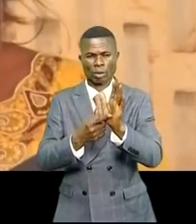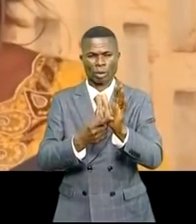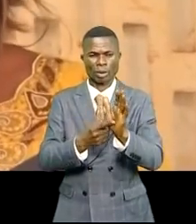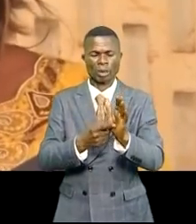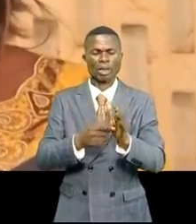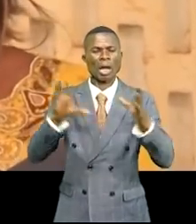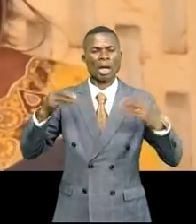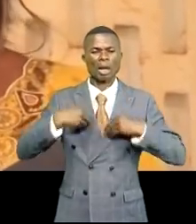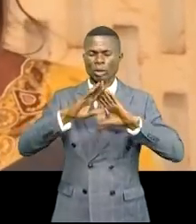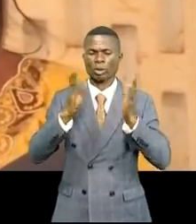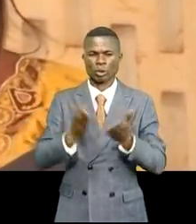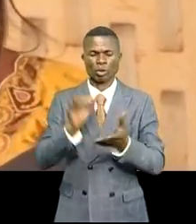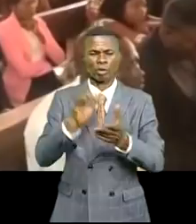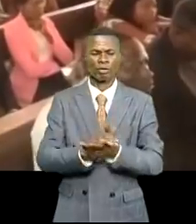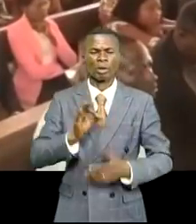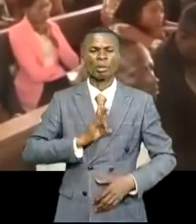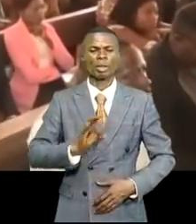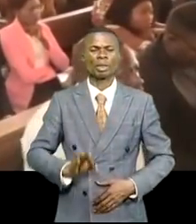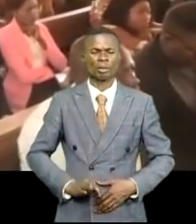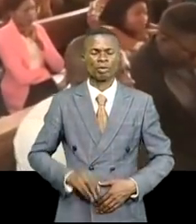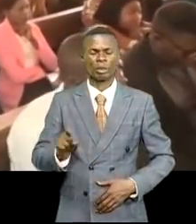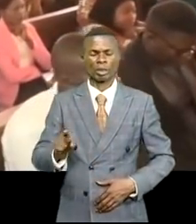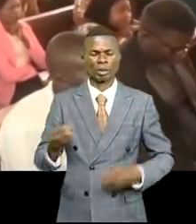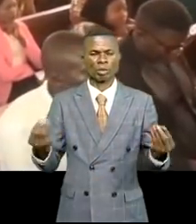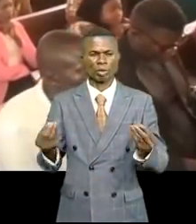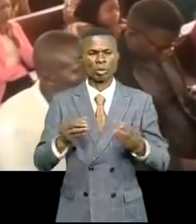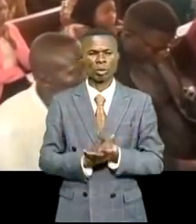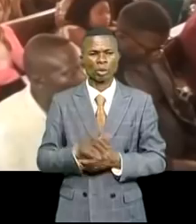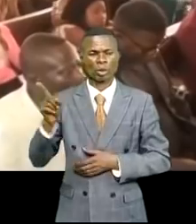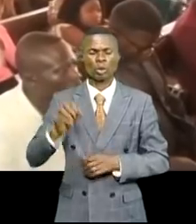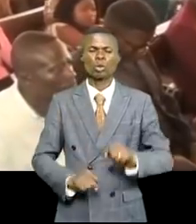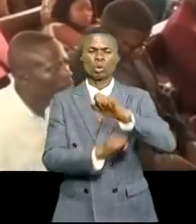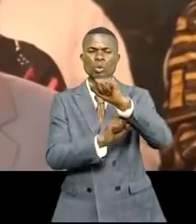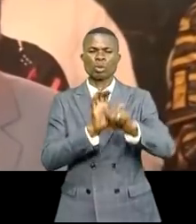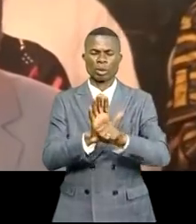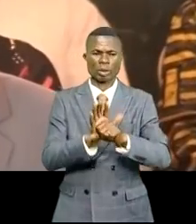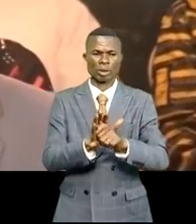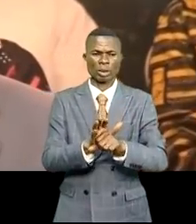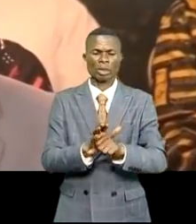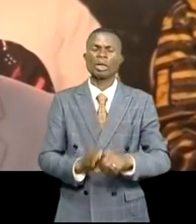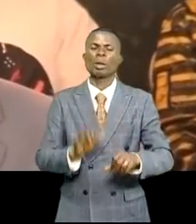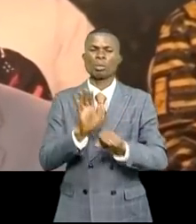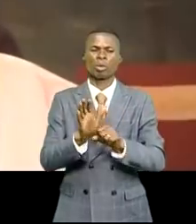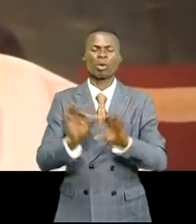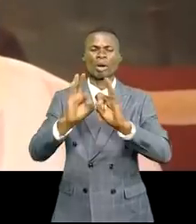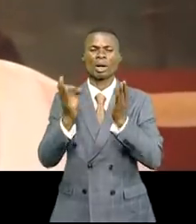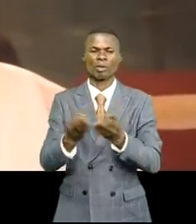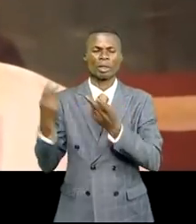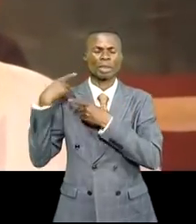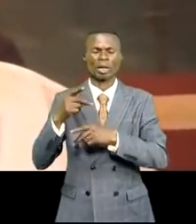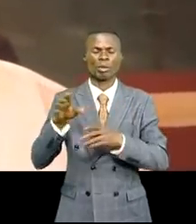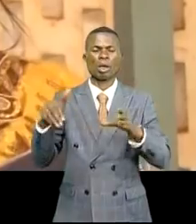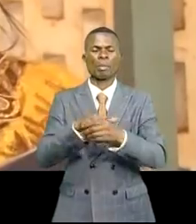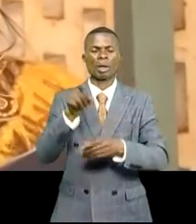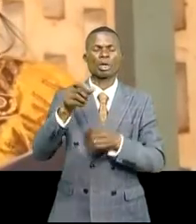reconnaissante à la première dame de la République, Denise Nyakeru Tshisekedi, pour son accompagnement et son soutien à la famille depuis la mort de son